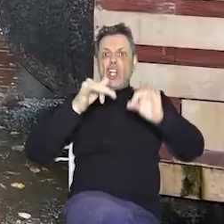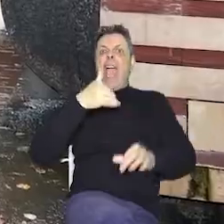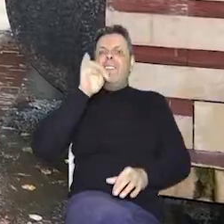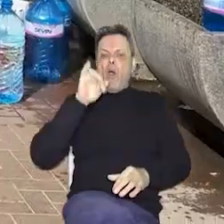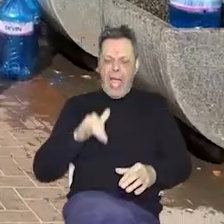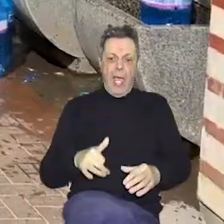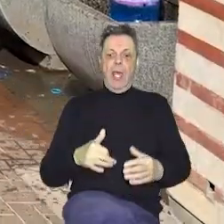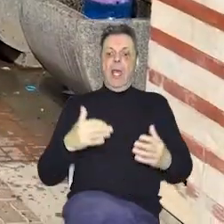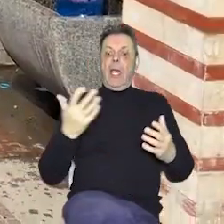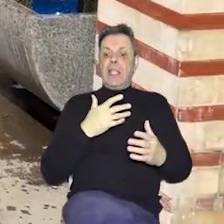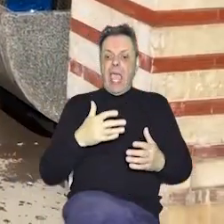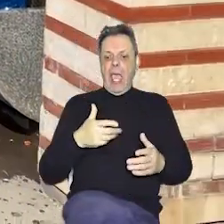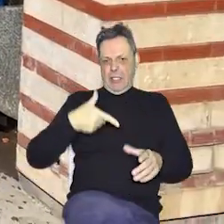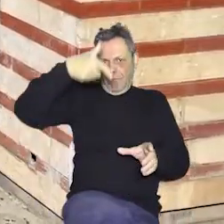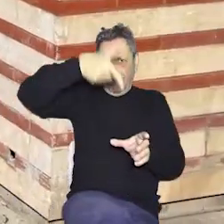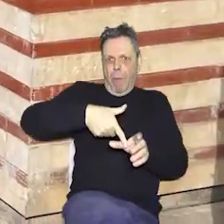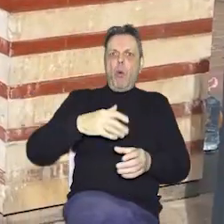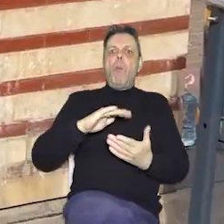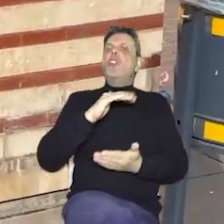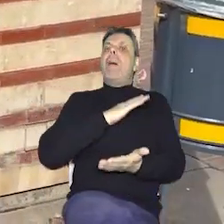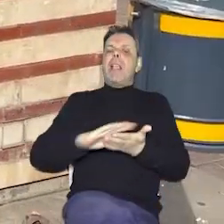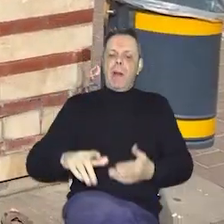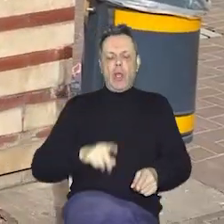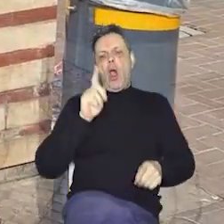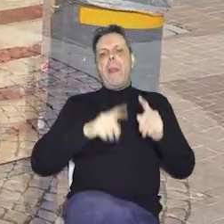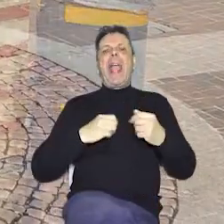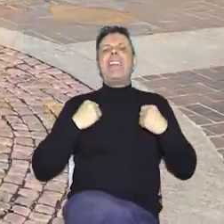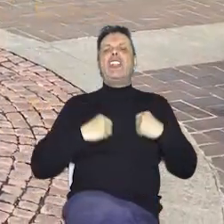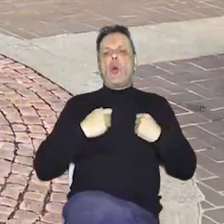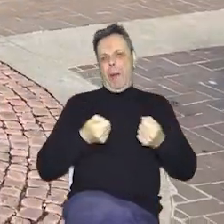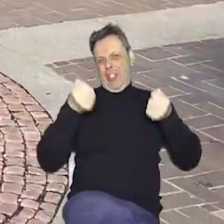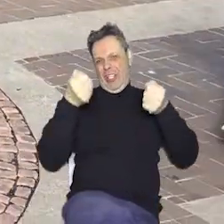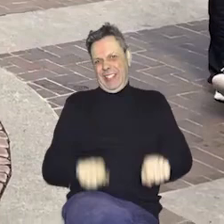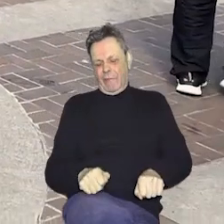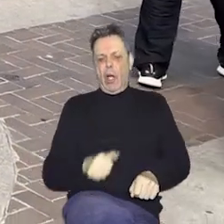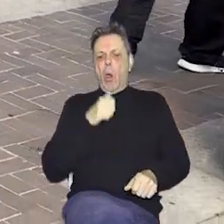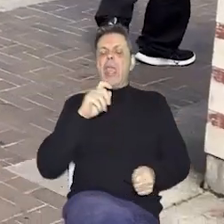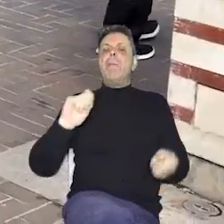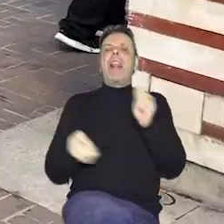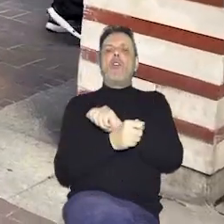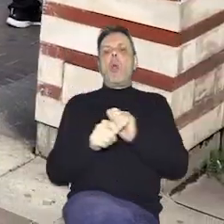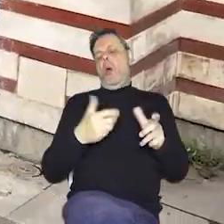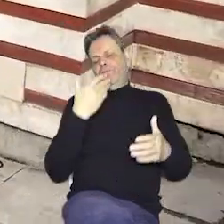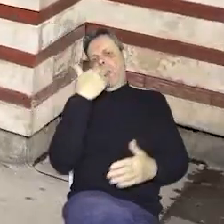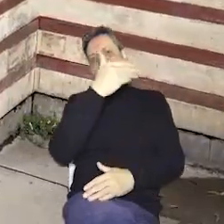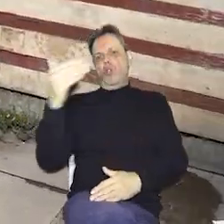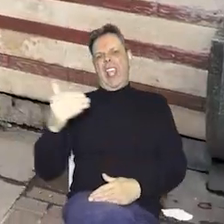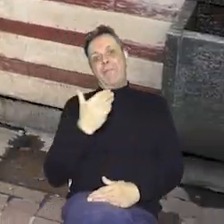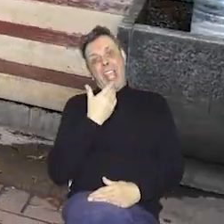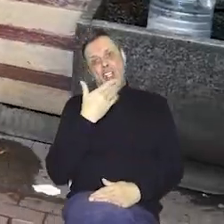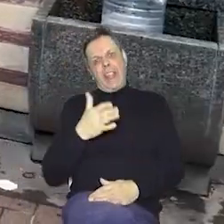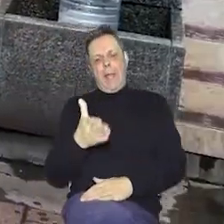koju stanovnici besplatno pune u boce. Nažalost, nekadašnje kupalište je zatvoreno i pretvoreno u muzej.